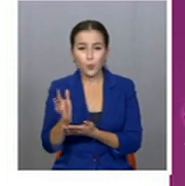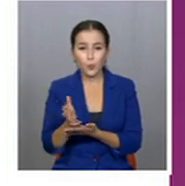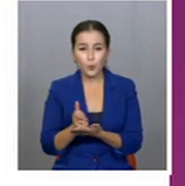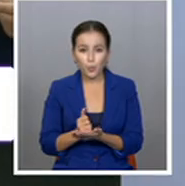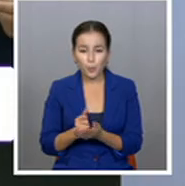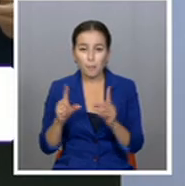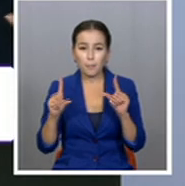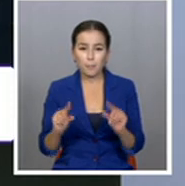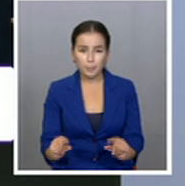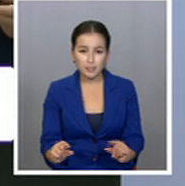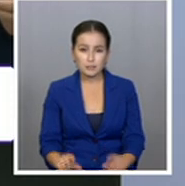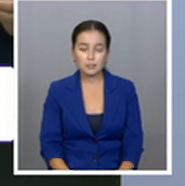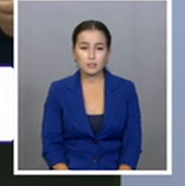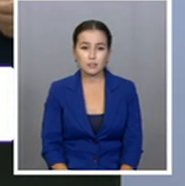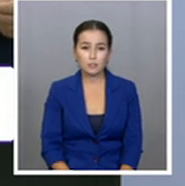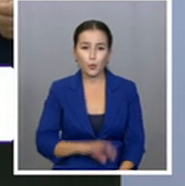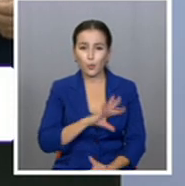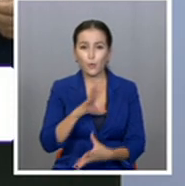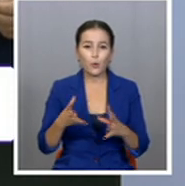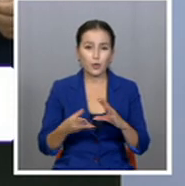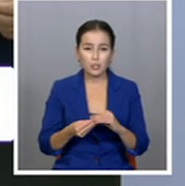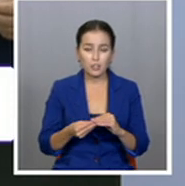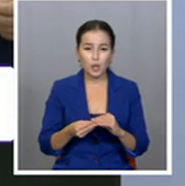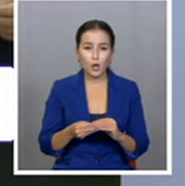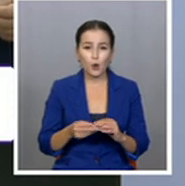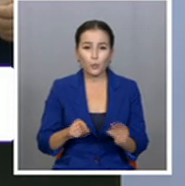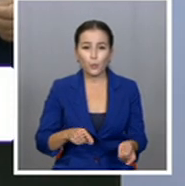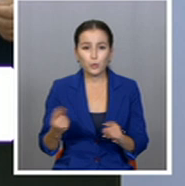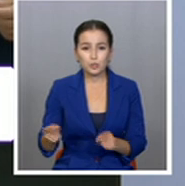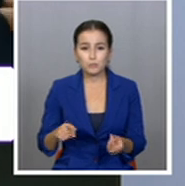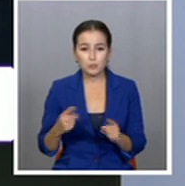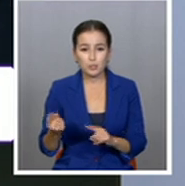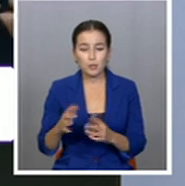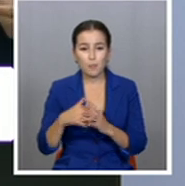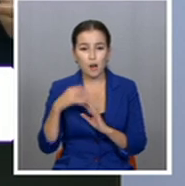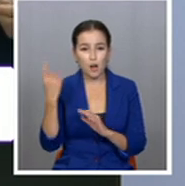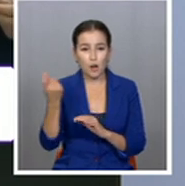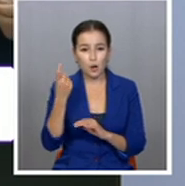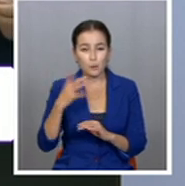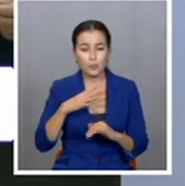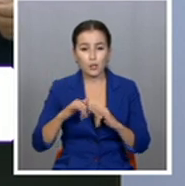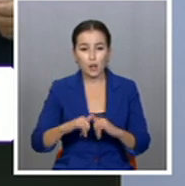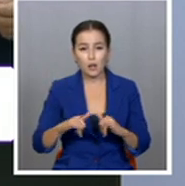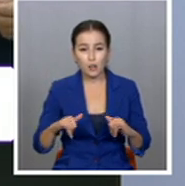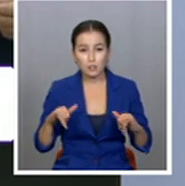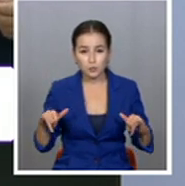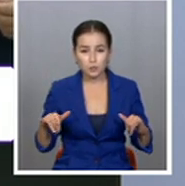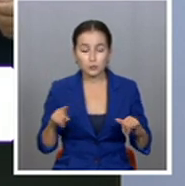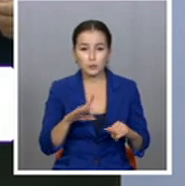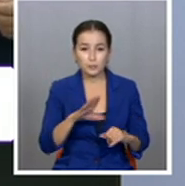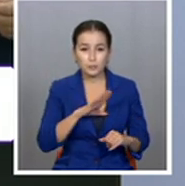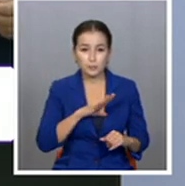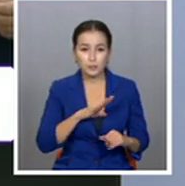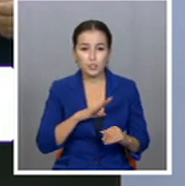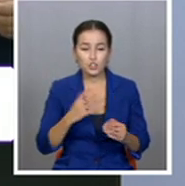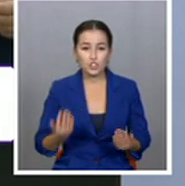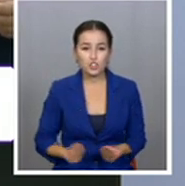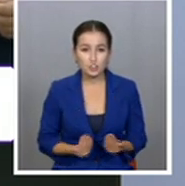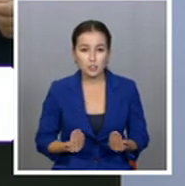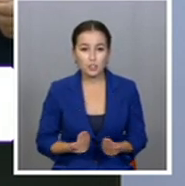аздығы. Қортындылай келе, көшпелілерде мал шаруашылығының қалыптасуы мен дамуы тіршілікті